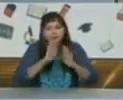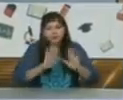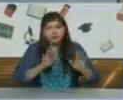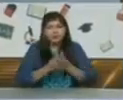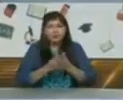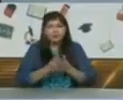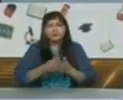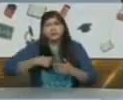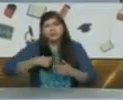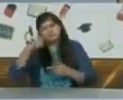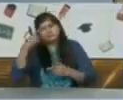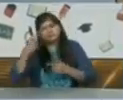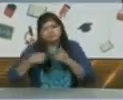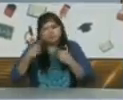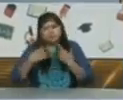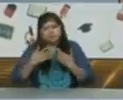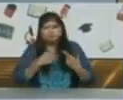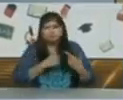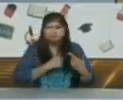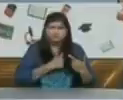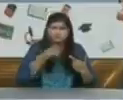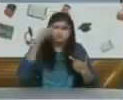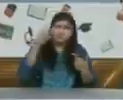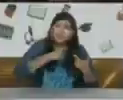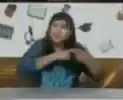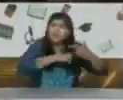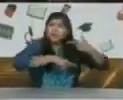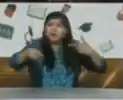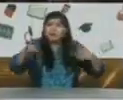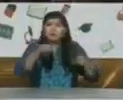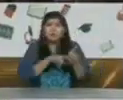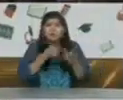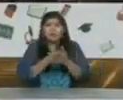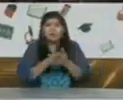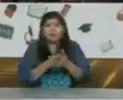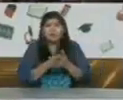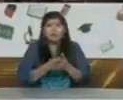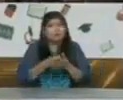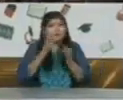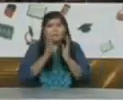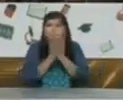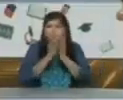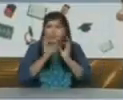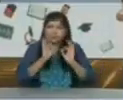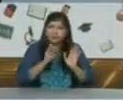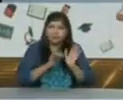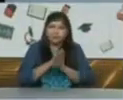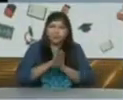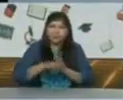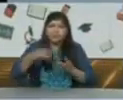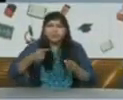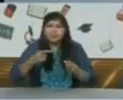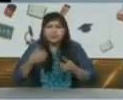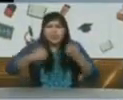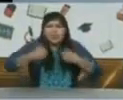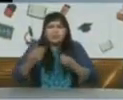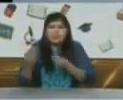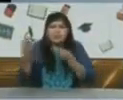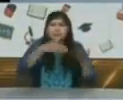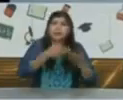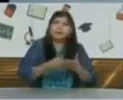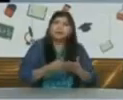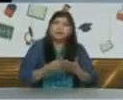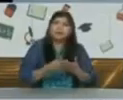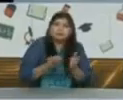ऐसा महसूस करते हैं कि पूरा साल पढ़ाई ठीक चल रही होती है, लेकिन जैसे ही